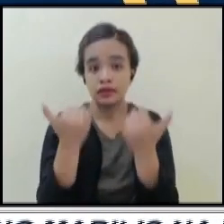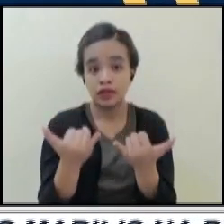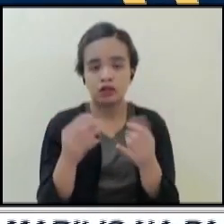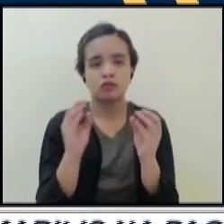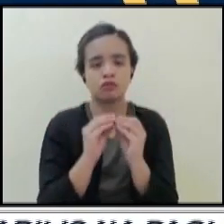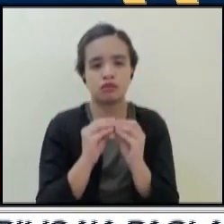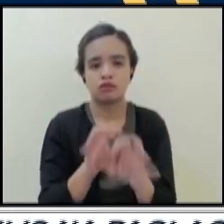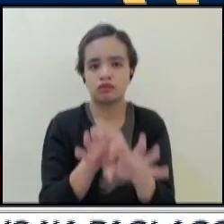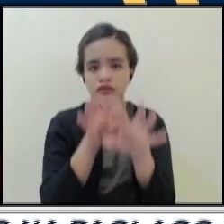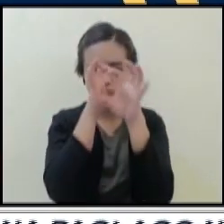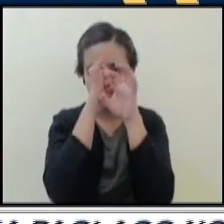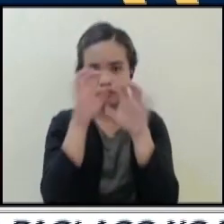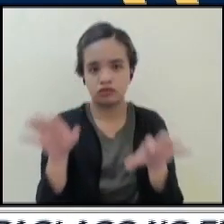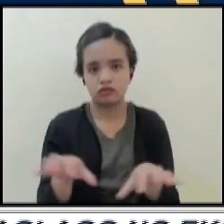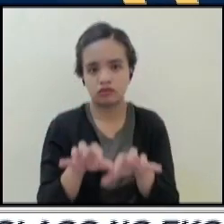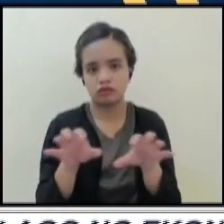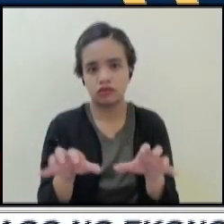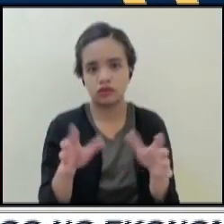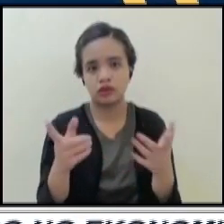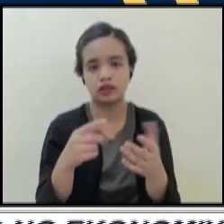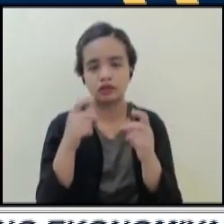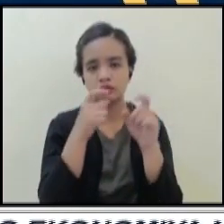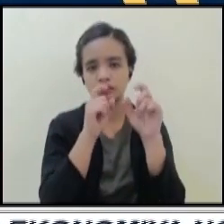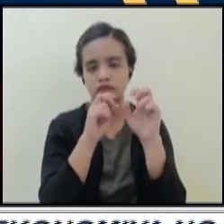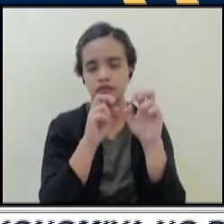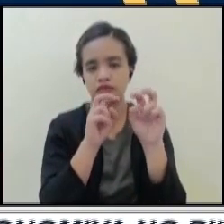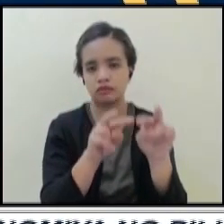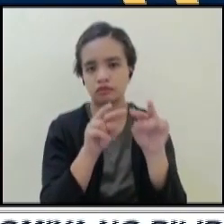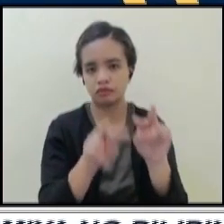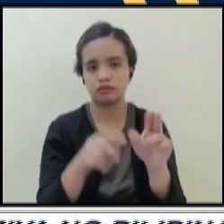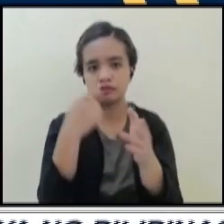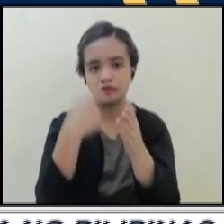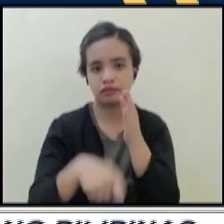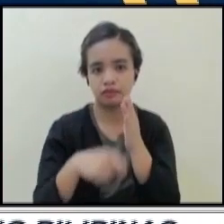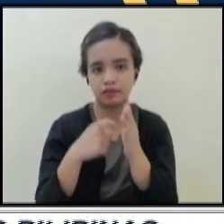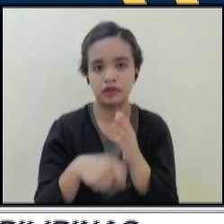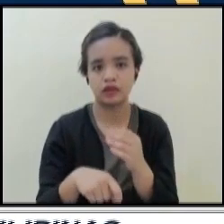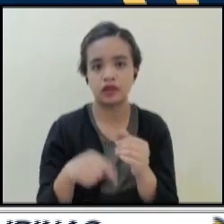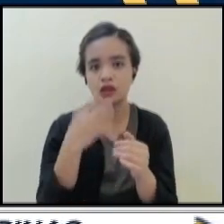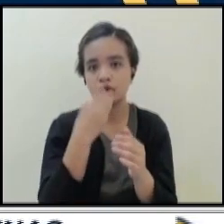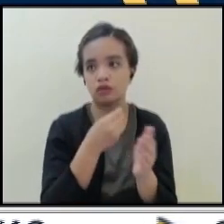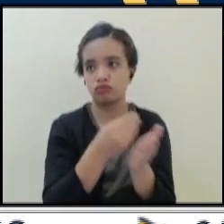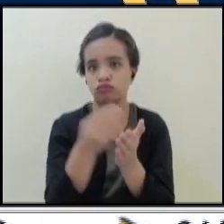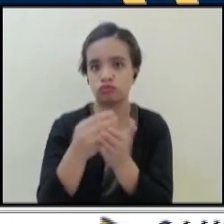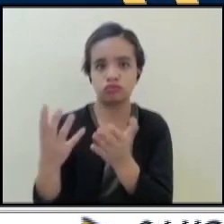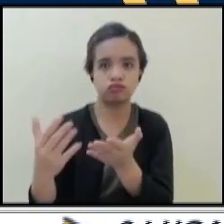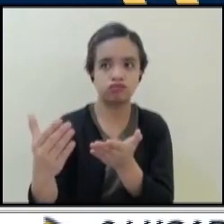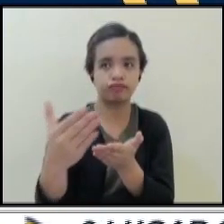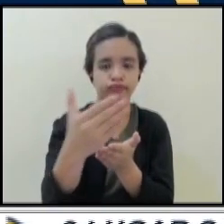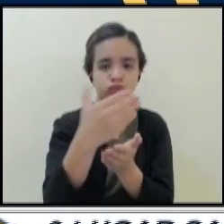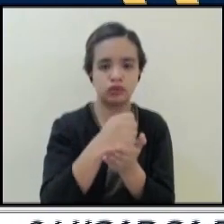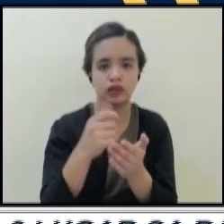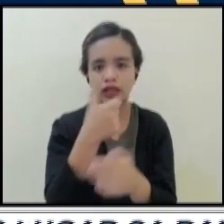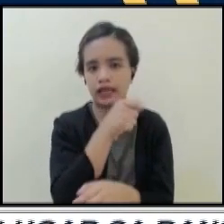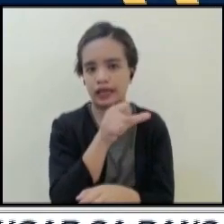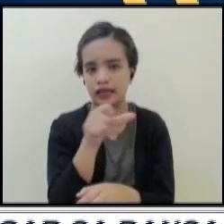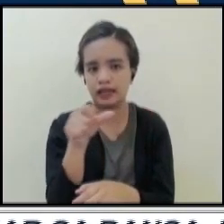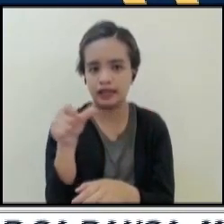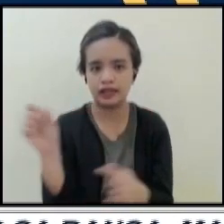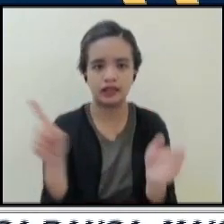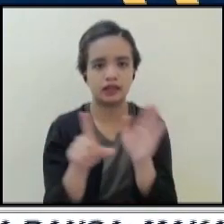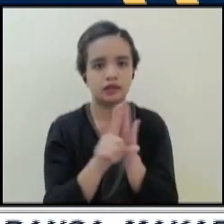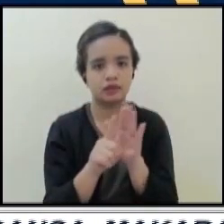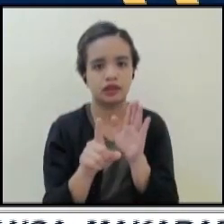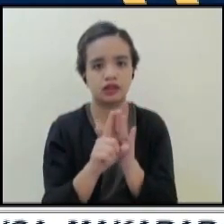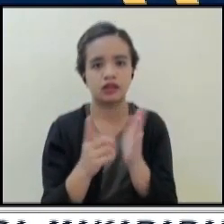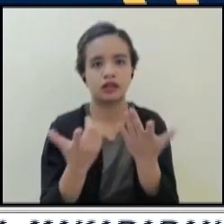efforts natin sa price monitoring. Ang mga hoarding at saka po any other acts of illegal price manipulation, yan